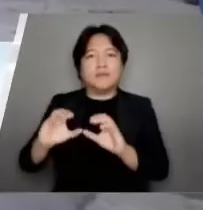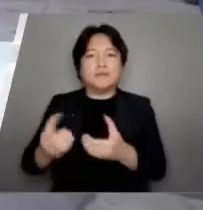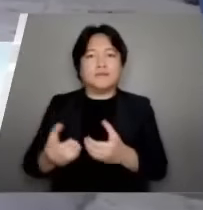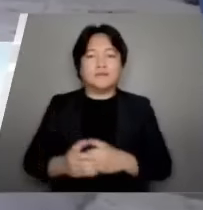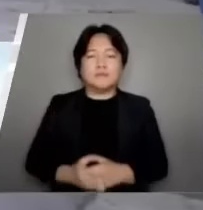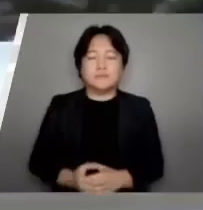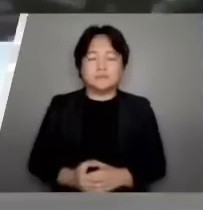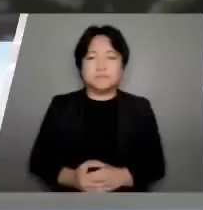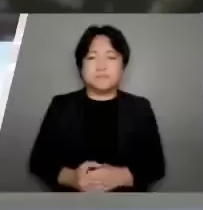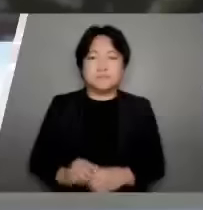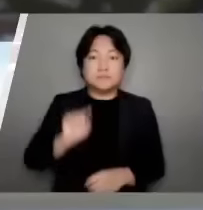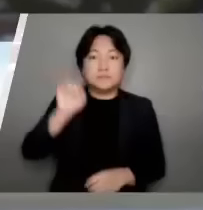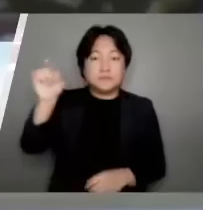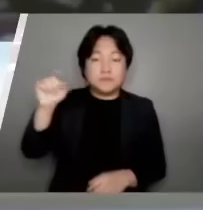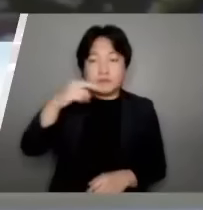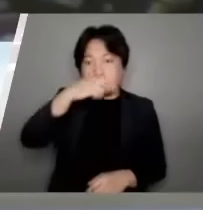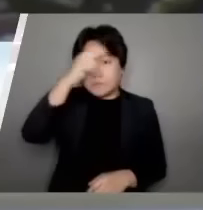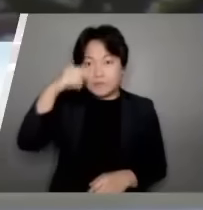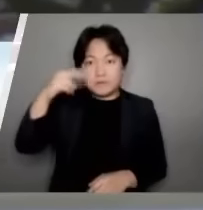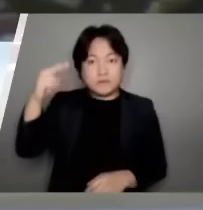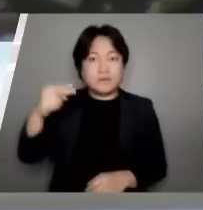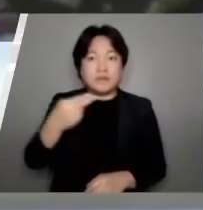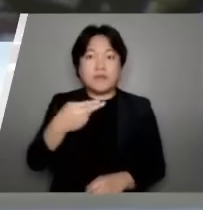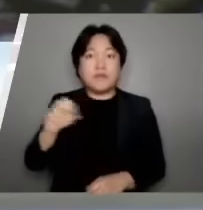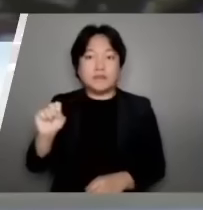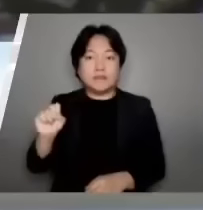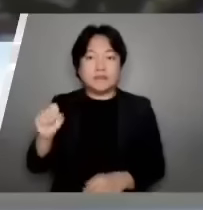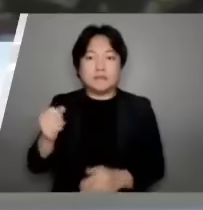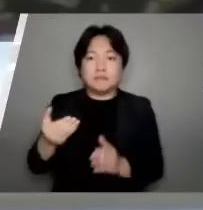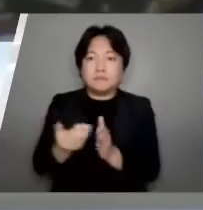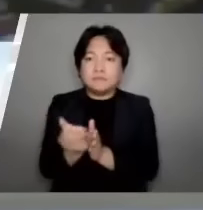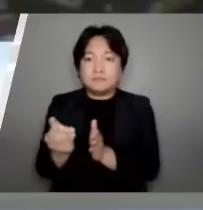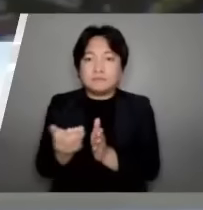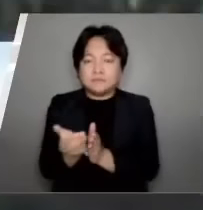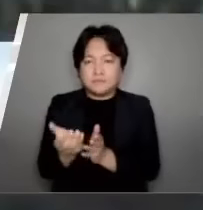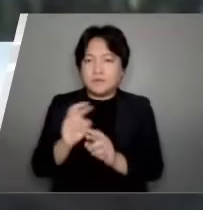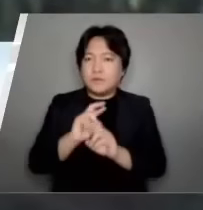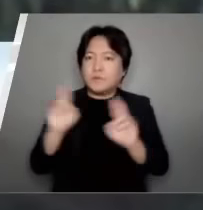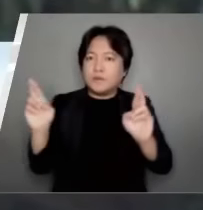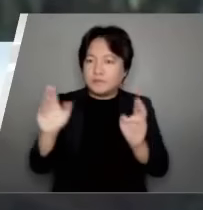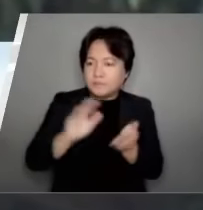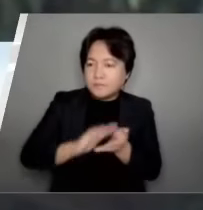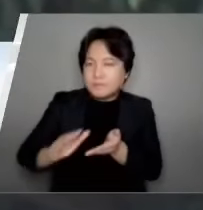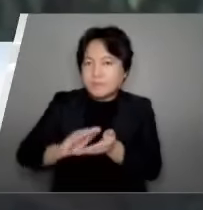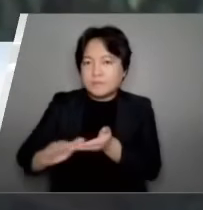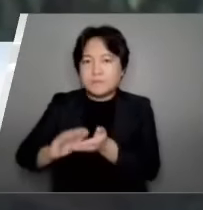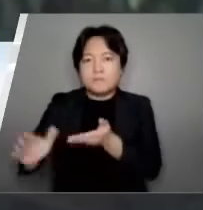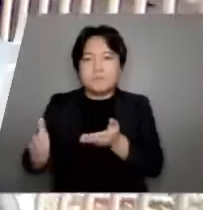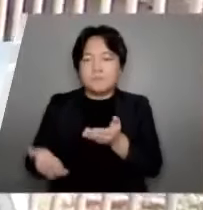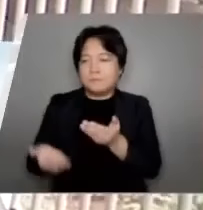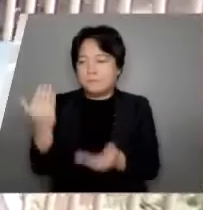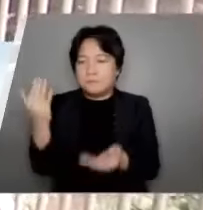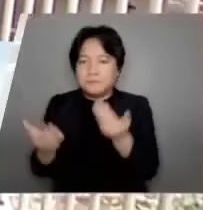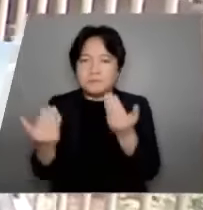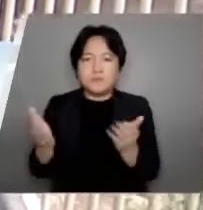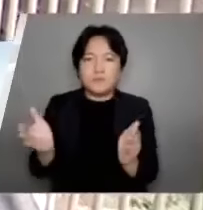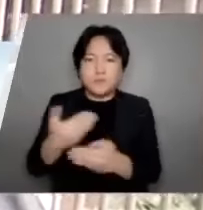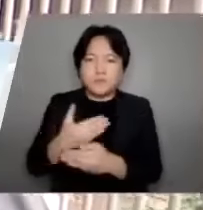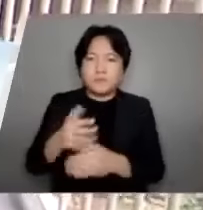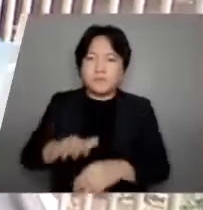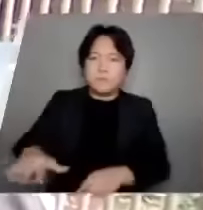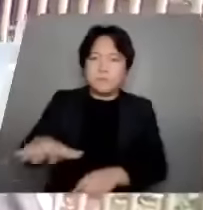School sa Pasig, sisimula na raw ang kanilang brigada eskwela sa Biyernes. Bagay na napakahalaga umano dahil